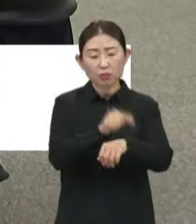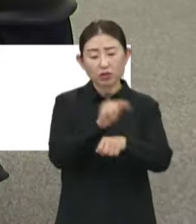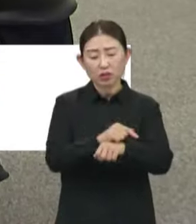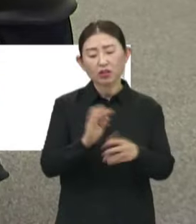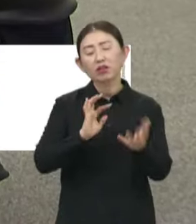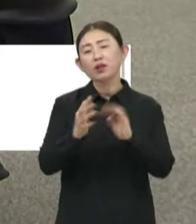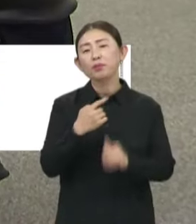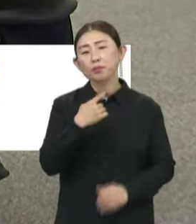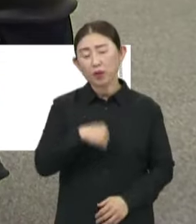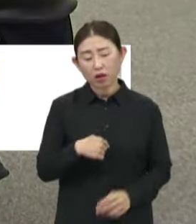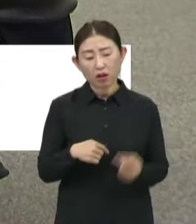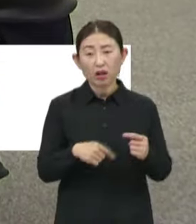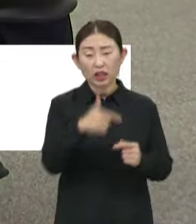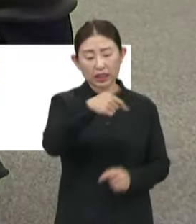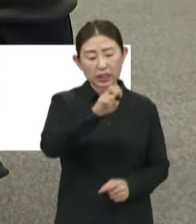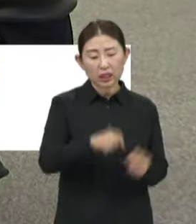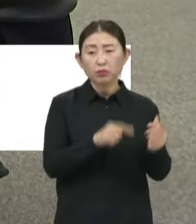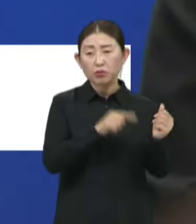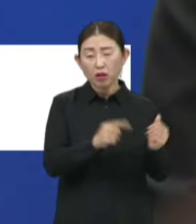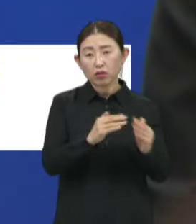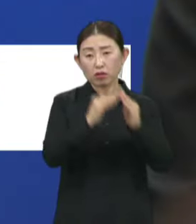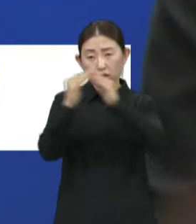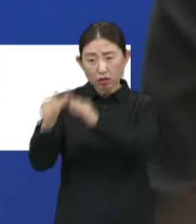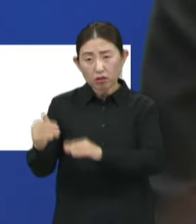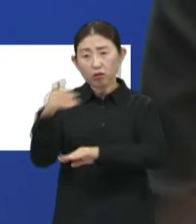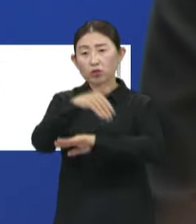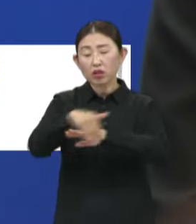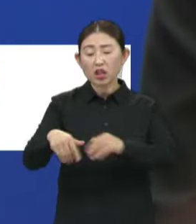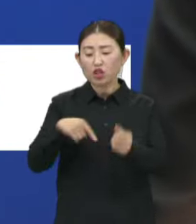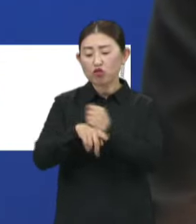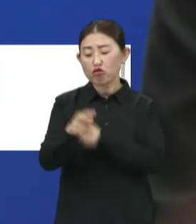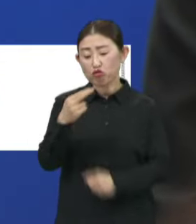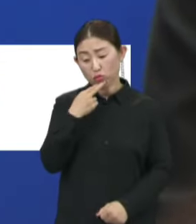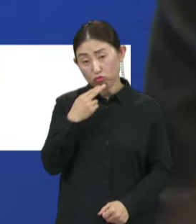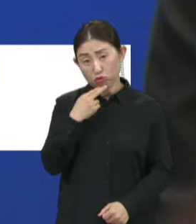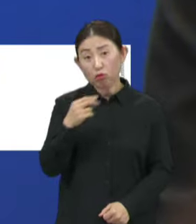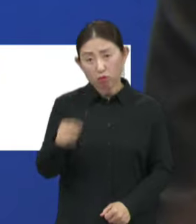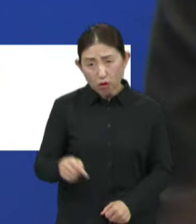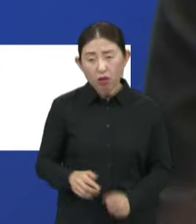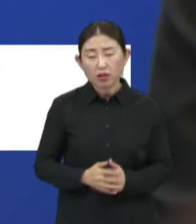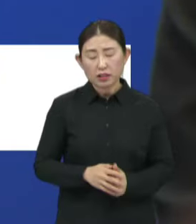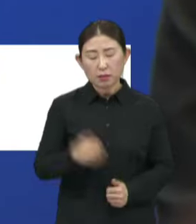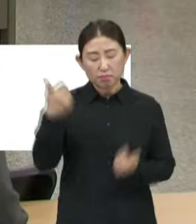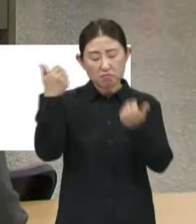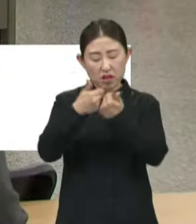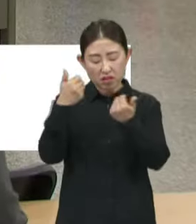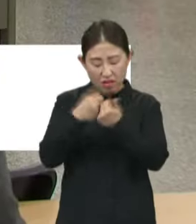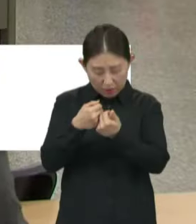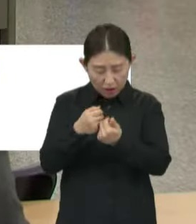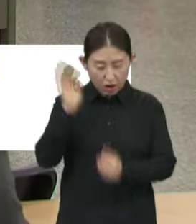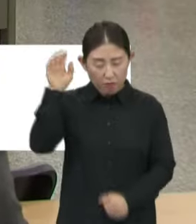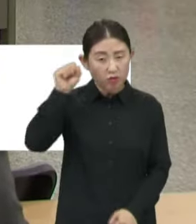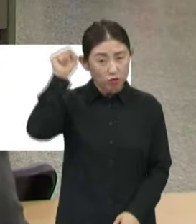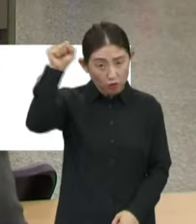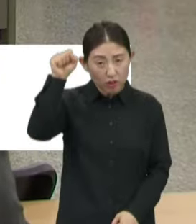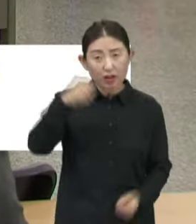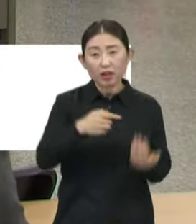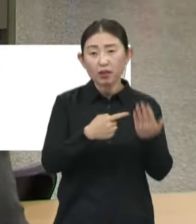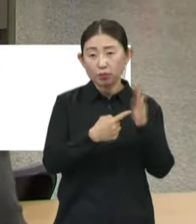간담회에서 김재선 청장은 소진공 이전 계획은 명분 없는 이전이라며 강력한 이전 저지 투쟁을